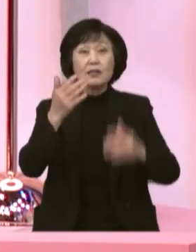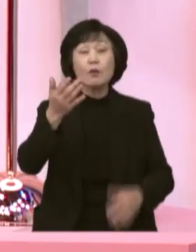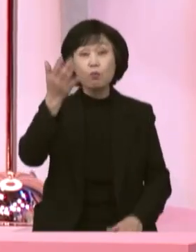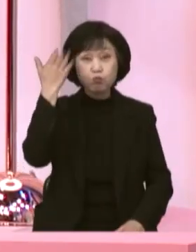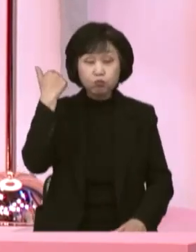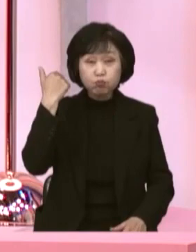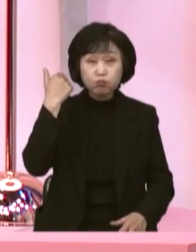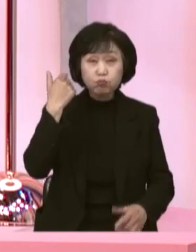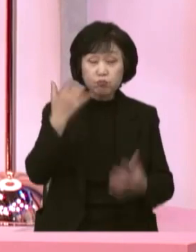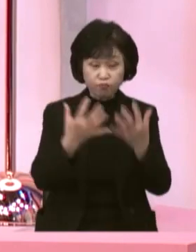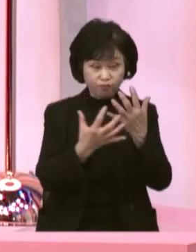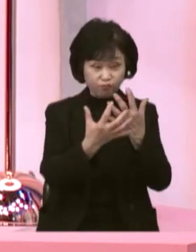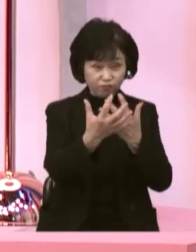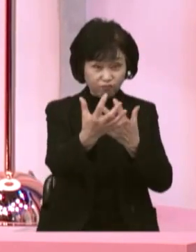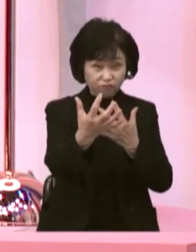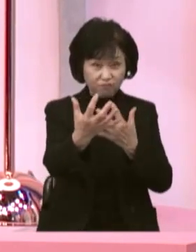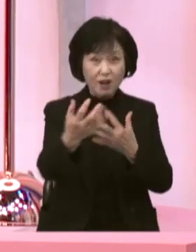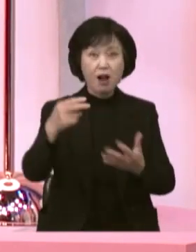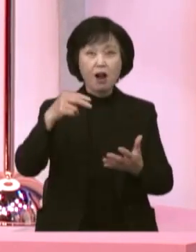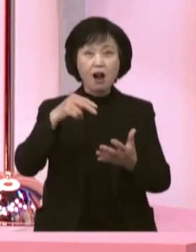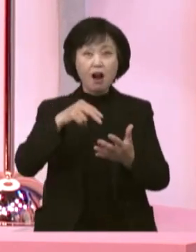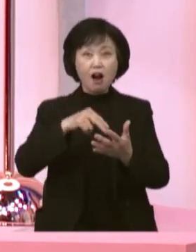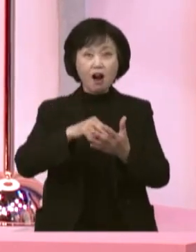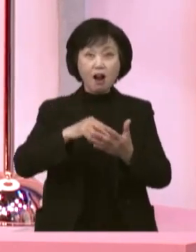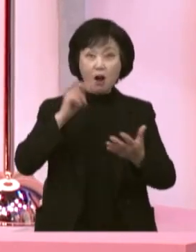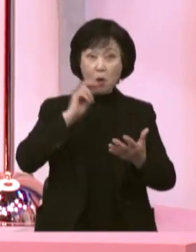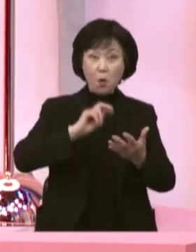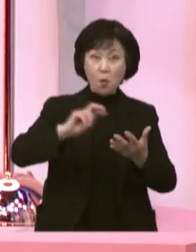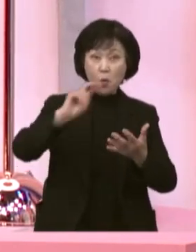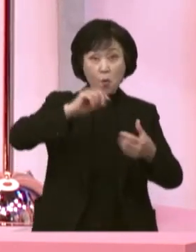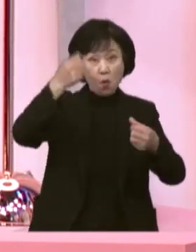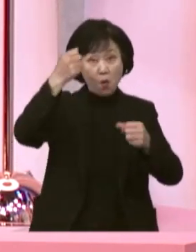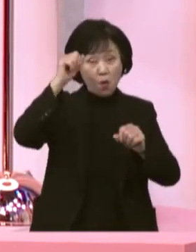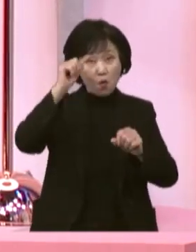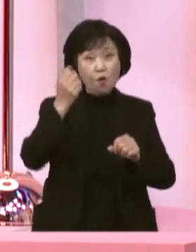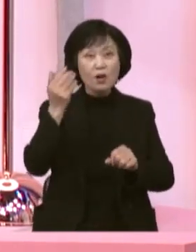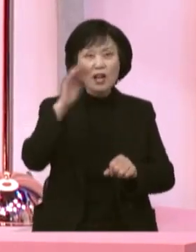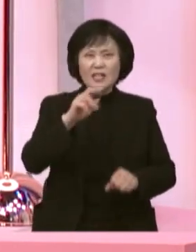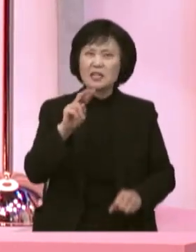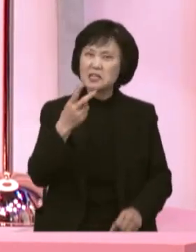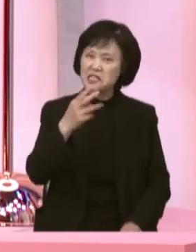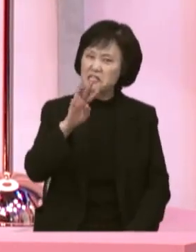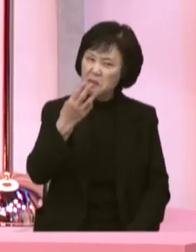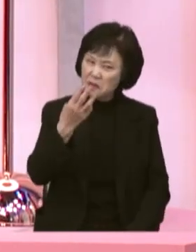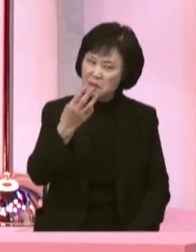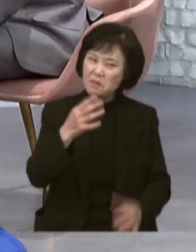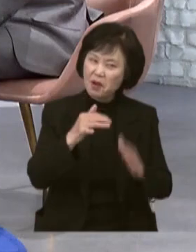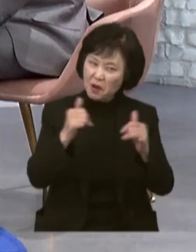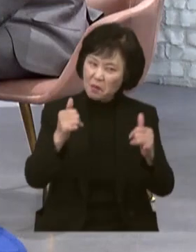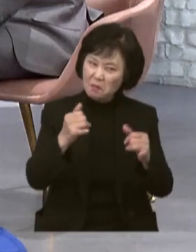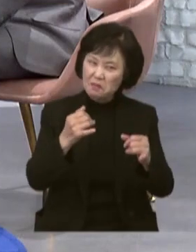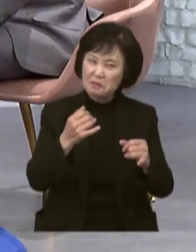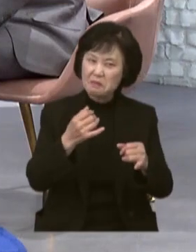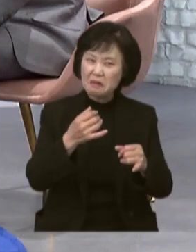자, 오늘 그럼 문영미 씨를 모셔보겠습니다. 나와. 그래서 알았어. 그리고 딱